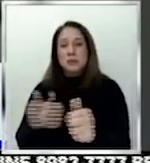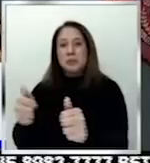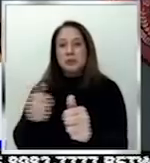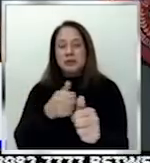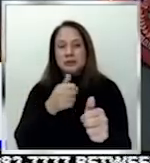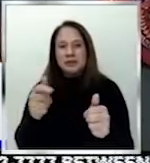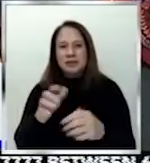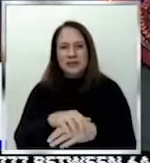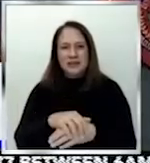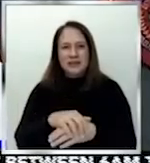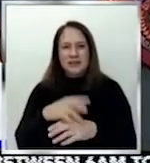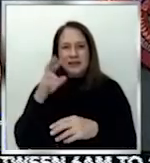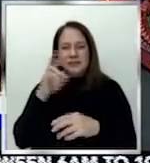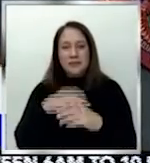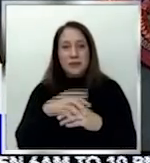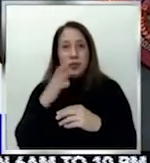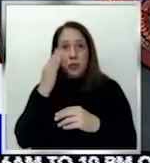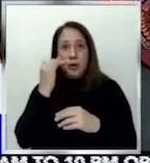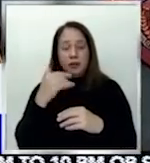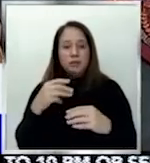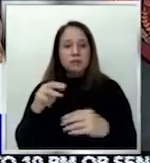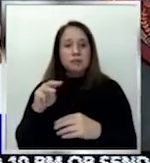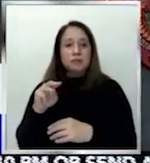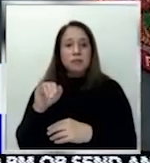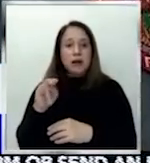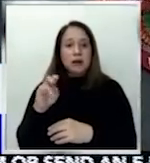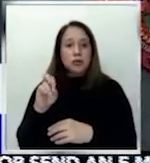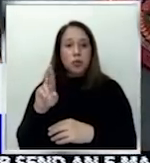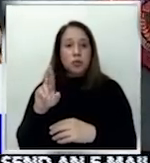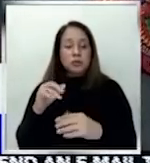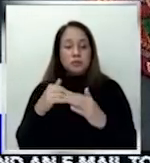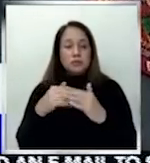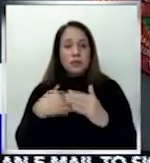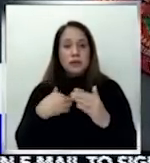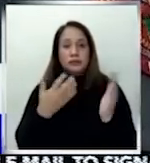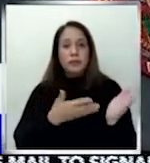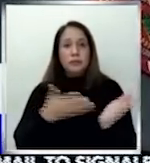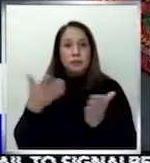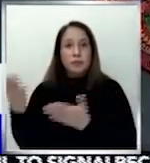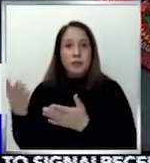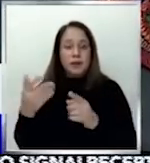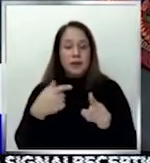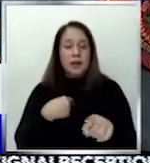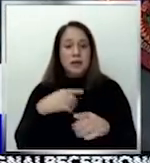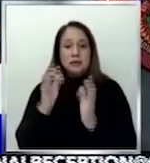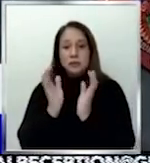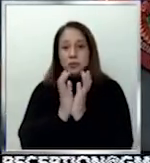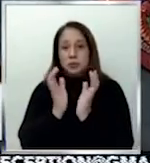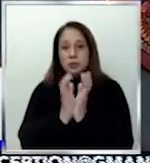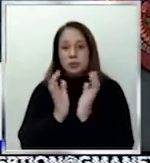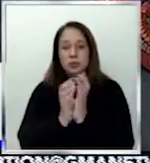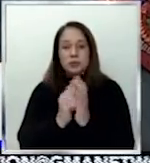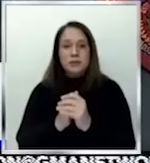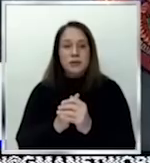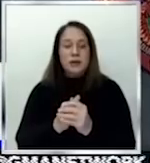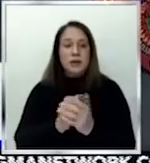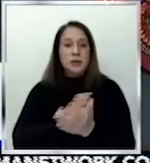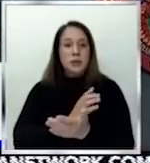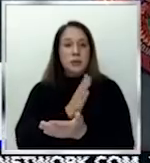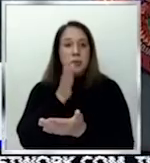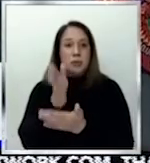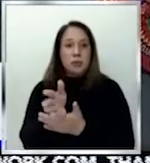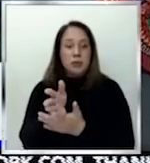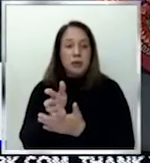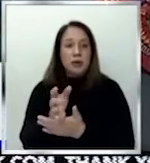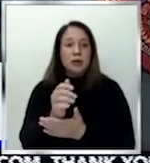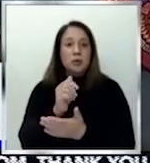kalsada. Kasi minor yan eh. Pag dinala namin sa RASAC, sa DSWD, pag pinuntahan ng kinaumagahan sir, papuntahan